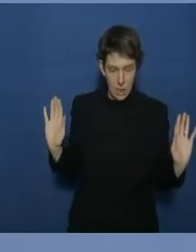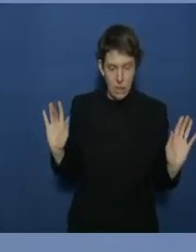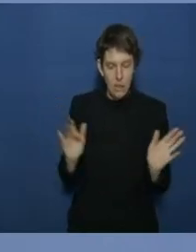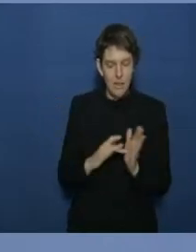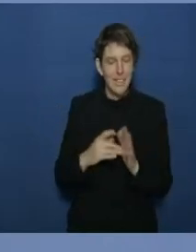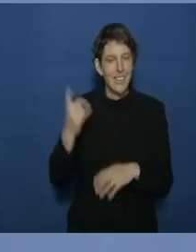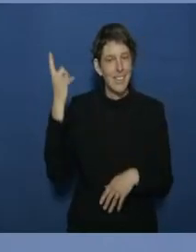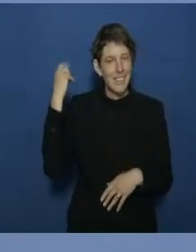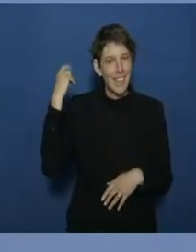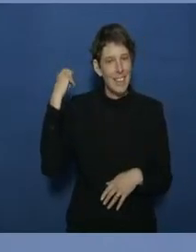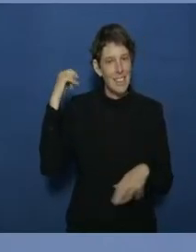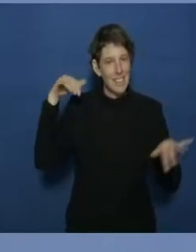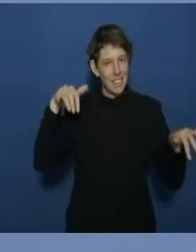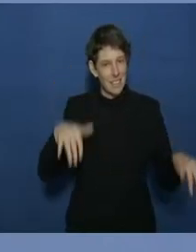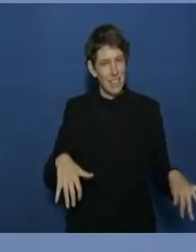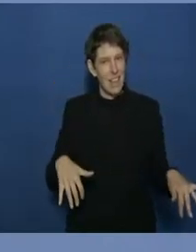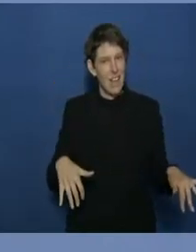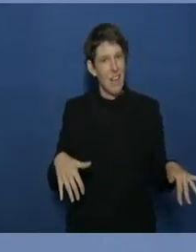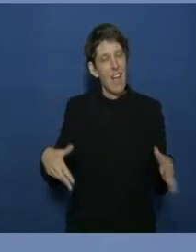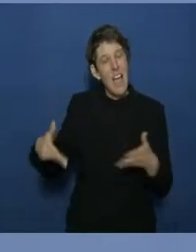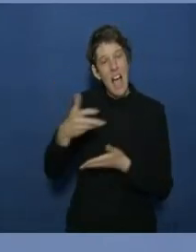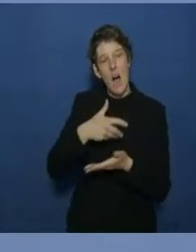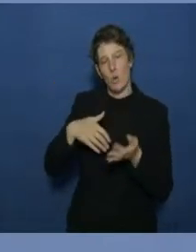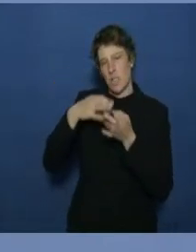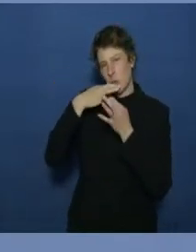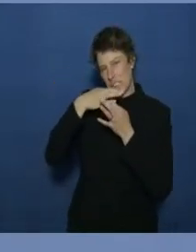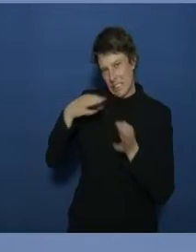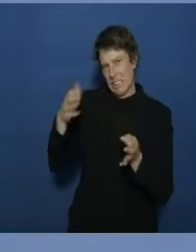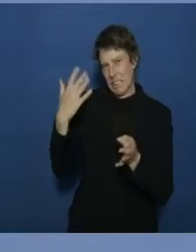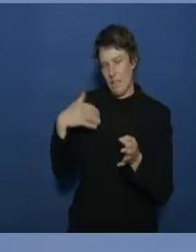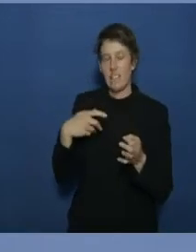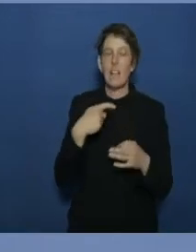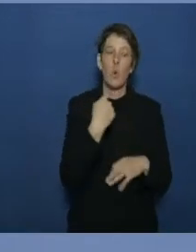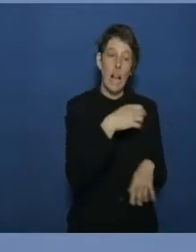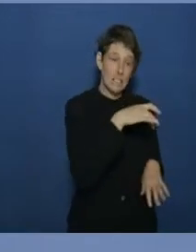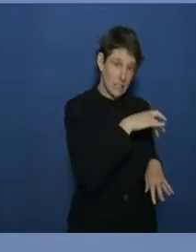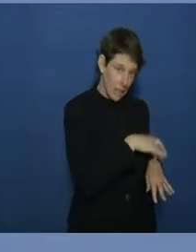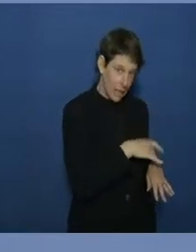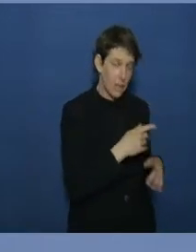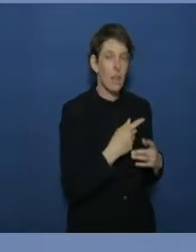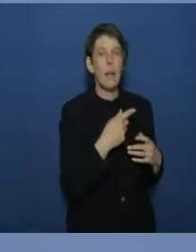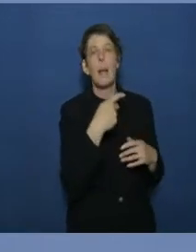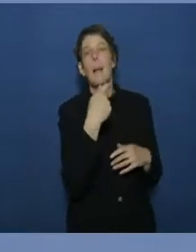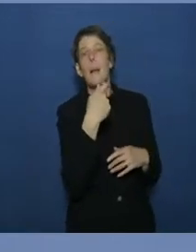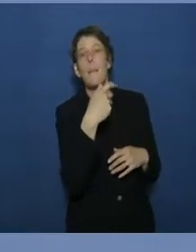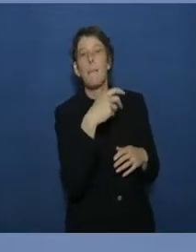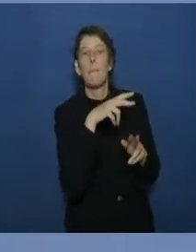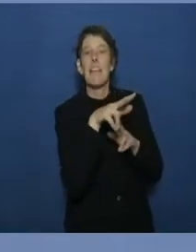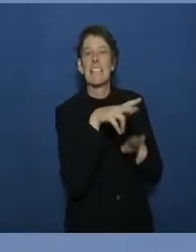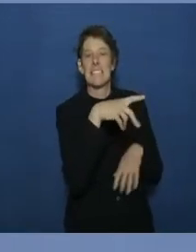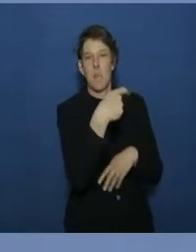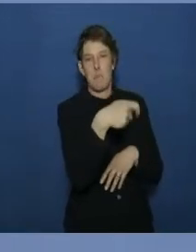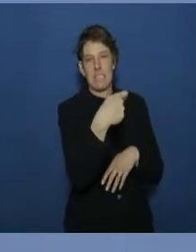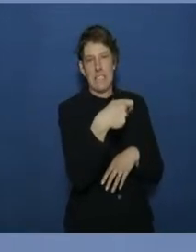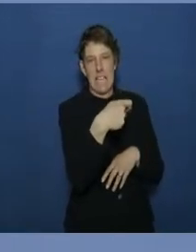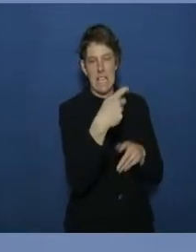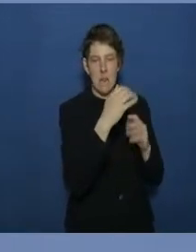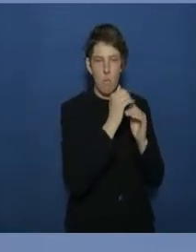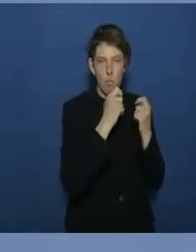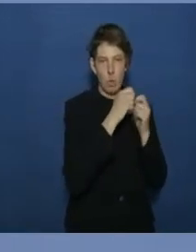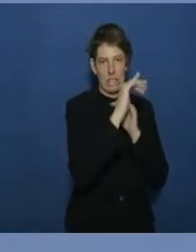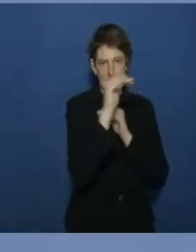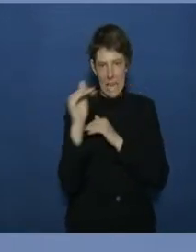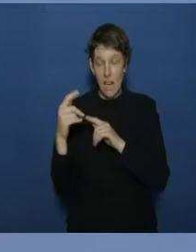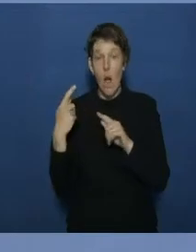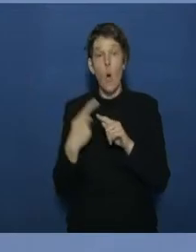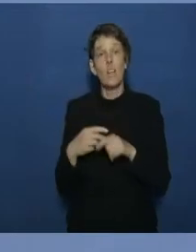gestern einen ausführlichen Austausch zwischen der Bundeskanzlerin, den Ministerpräsidenten und Ministerpräsidenten und dem